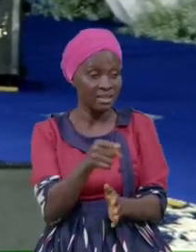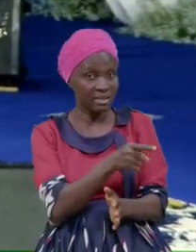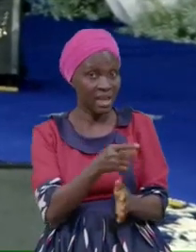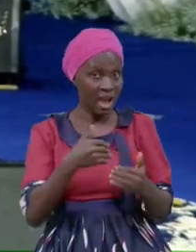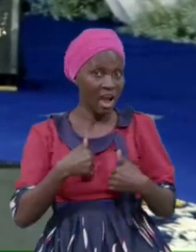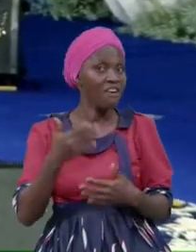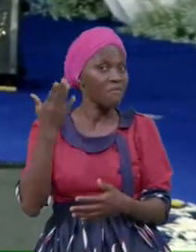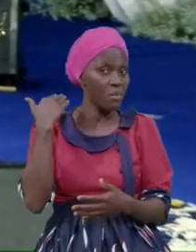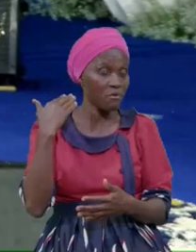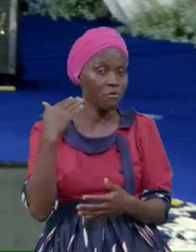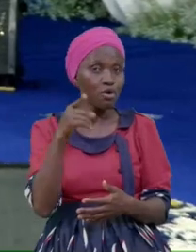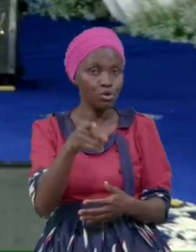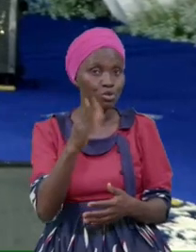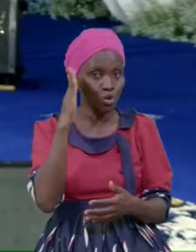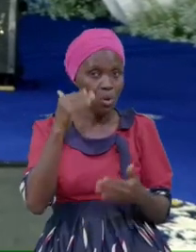l'auras. Et il dit,